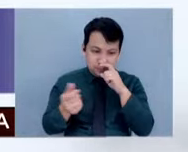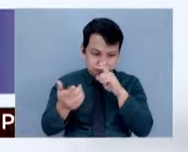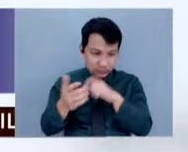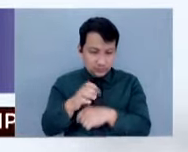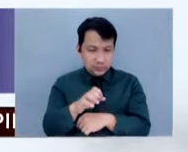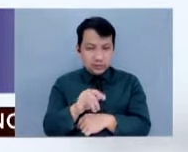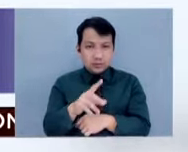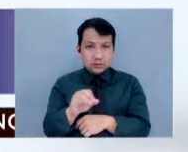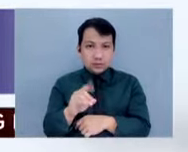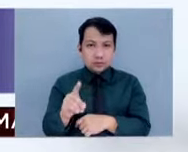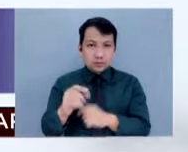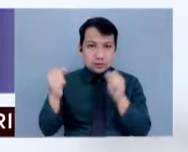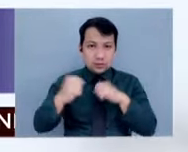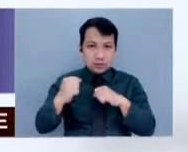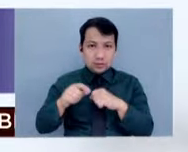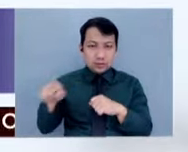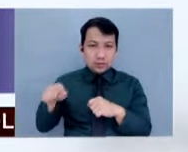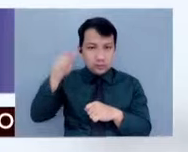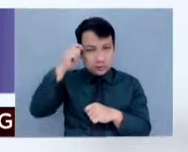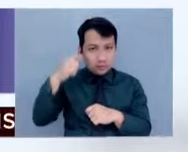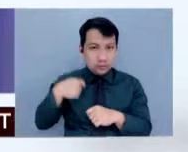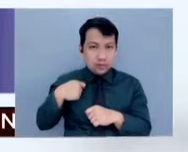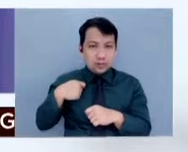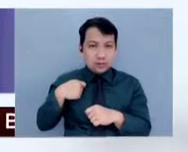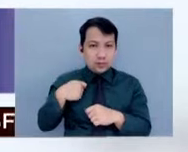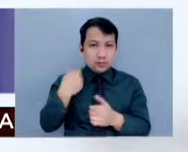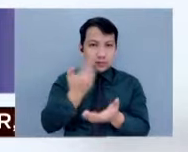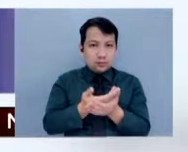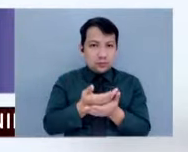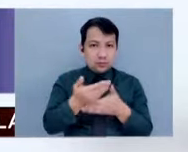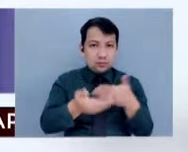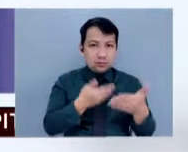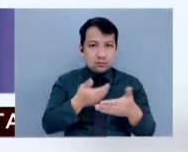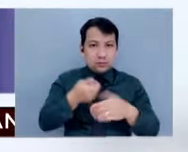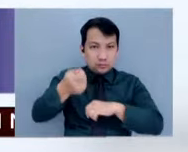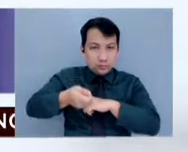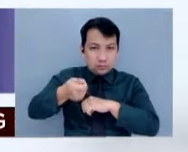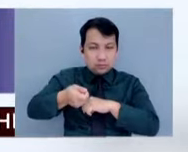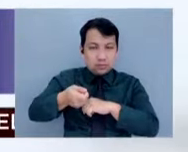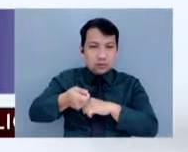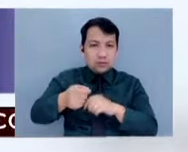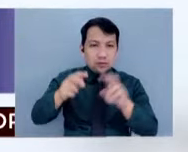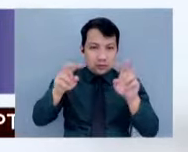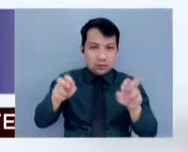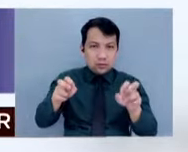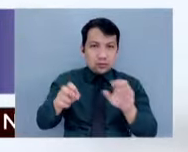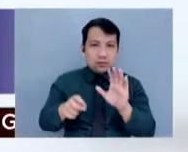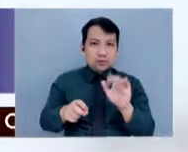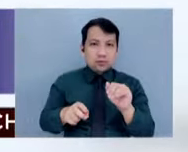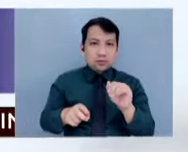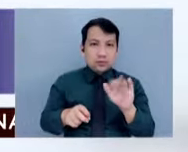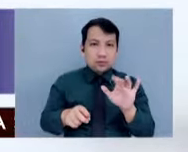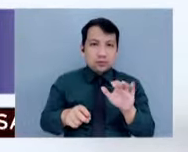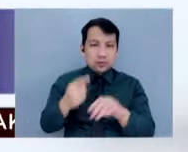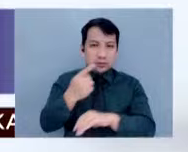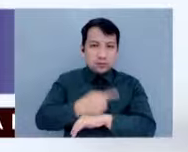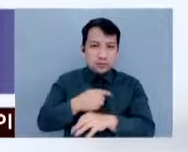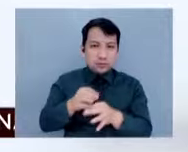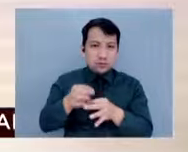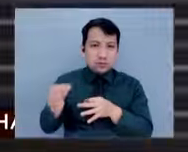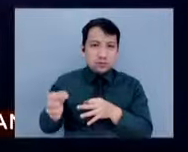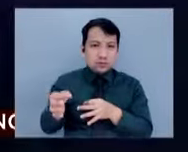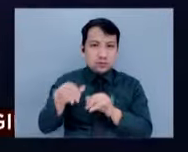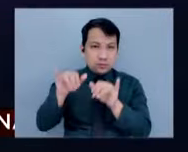ang Pilipinas at Timor-Leste kaya dumaraan sa trial ang usapin. Binigyan daw ng 15 days na extension sa Teves para manatili